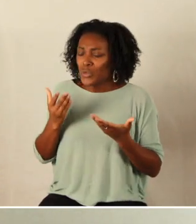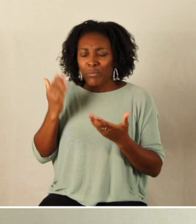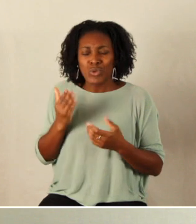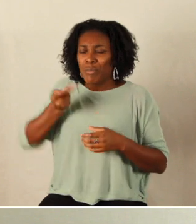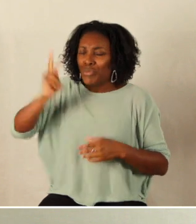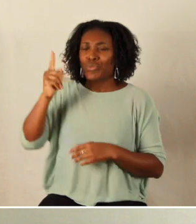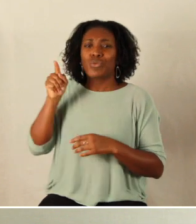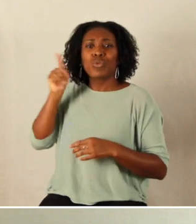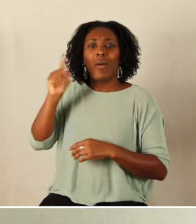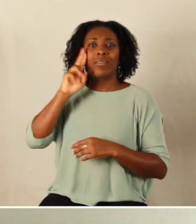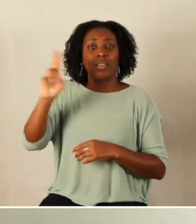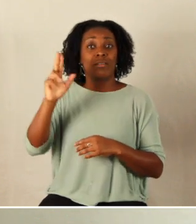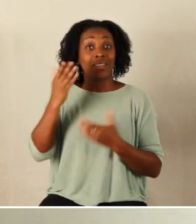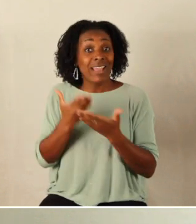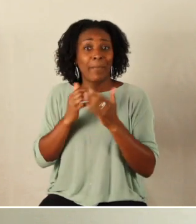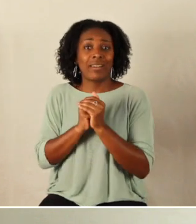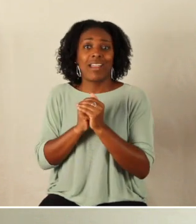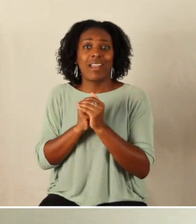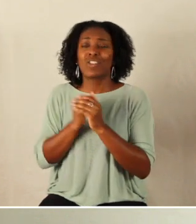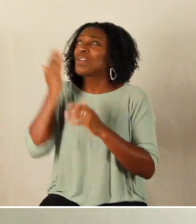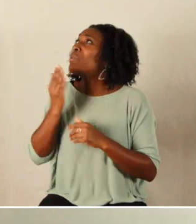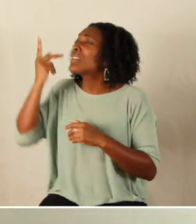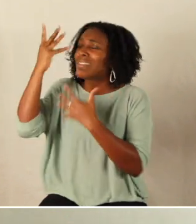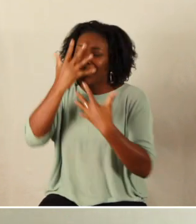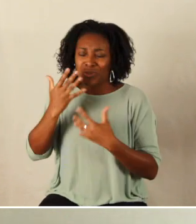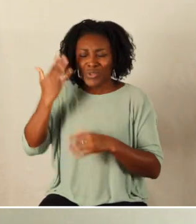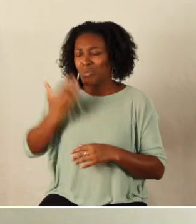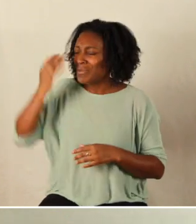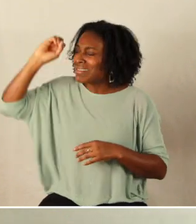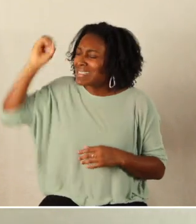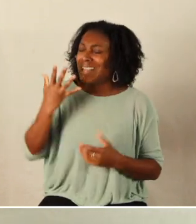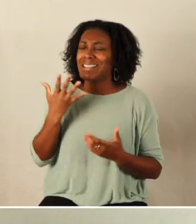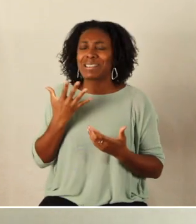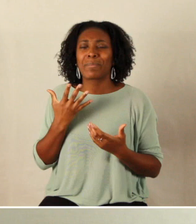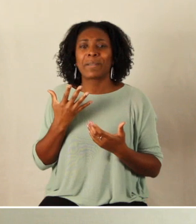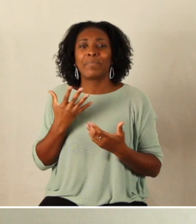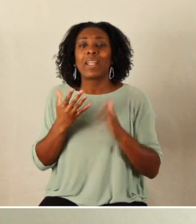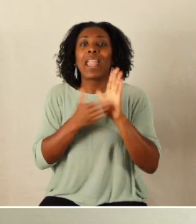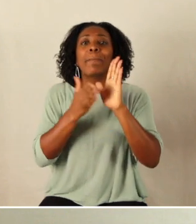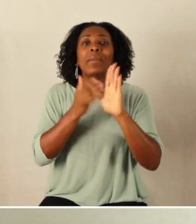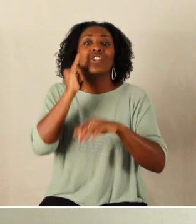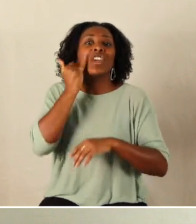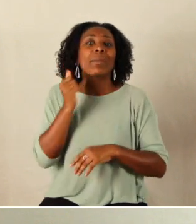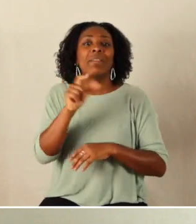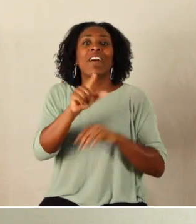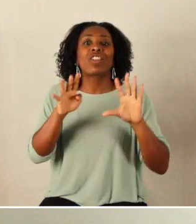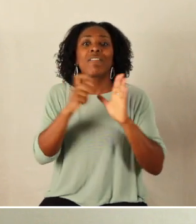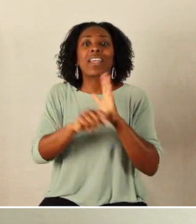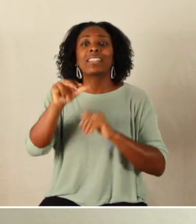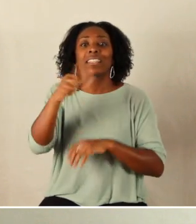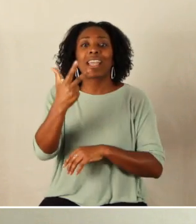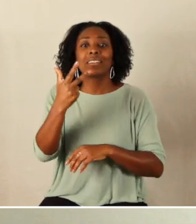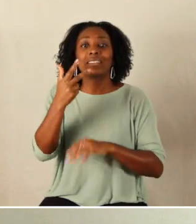toi, de ta présence, du Saint-Esprit. Jérémie 29, 13, « Vous me chercherez et vous me